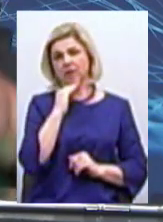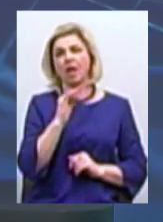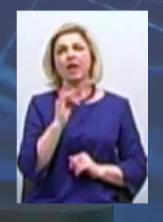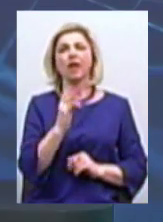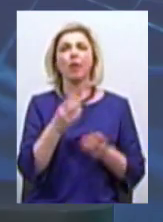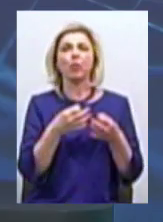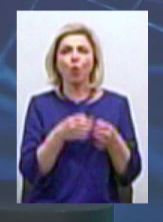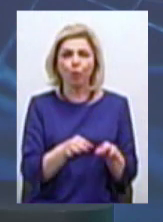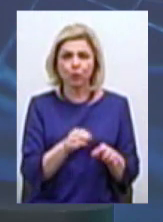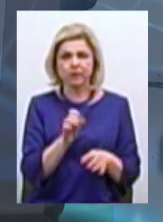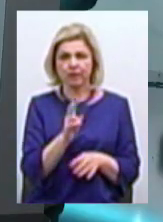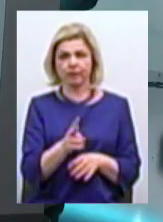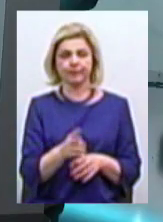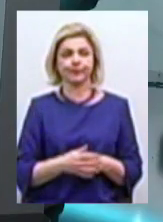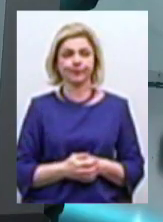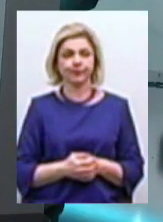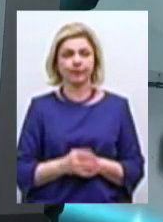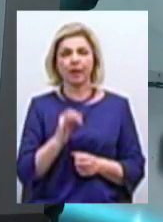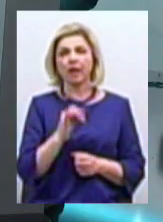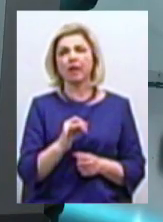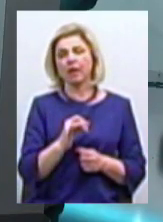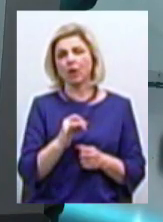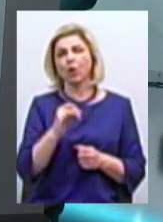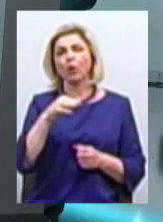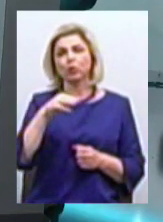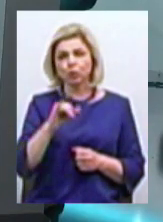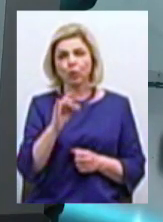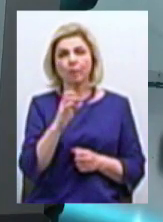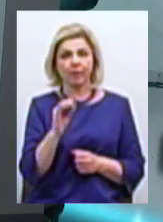пропуски, і на турбіни, і на